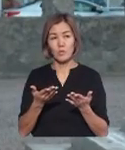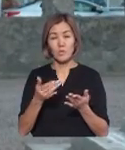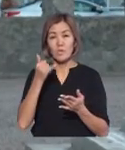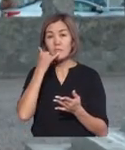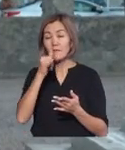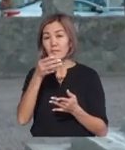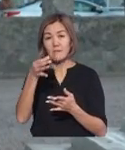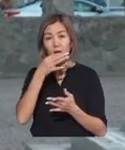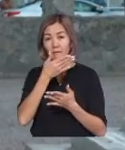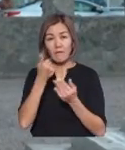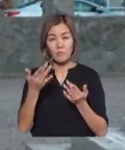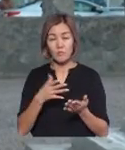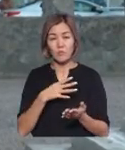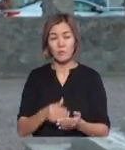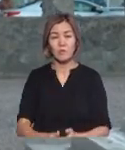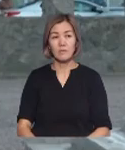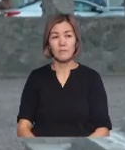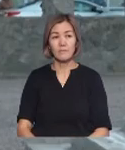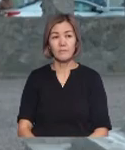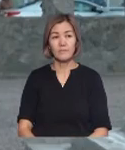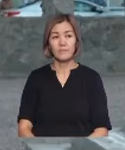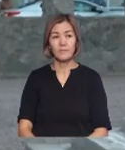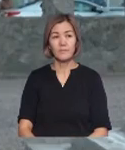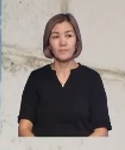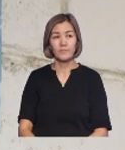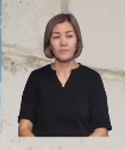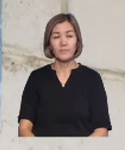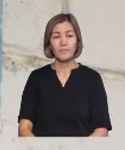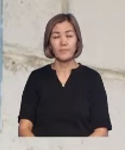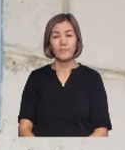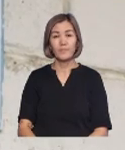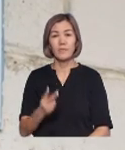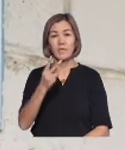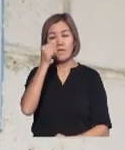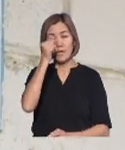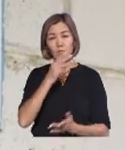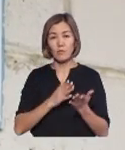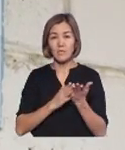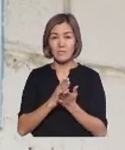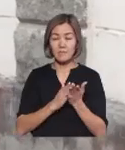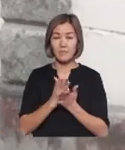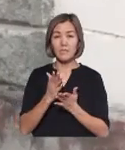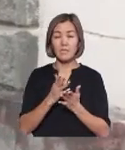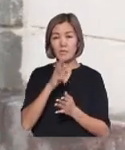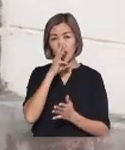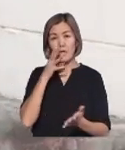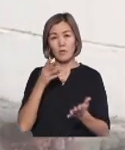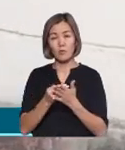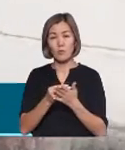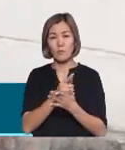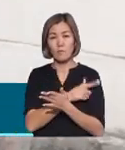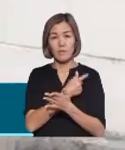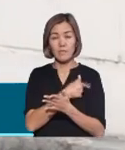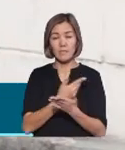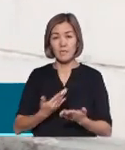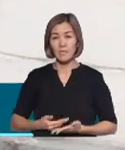Телефонды звандасақ, заведующиға, кімдерге звандасақ, бәрі отключать етеді, болды шо. Екі ай бойы қызметкерлеріне жалақы төлемей, тіпті медициналық